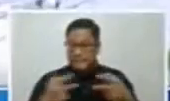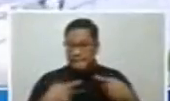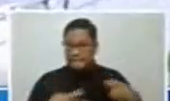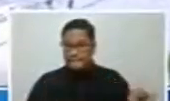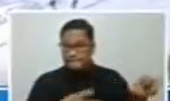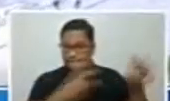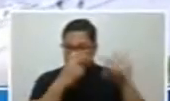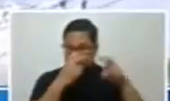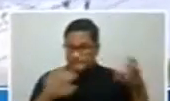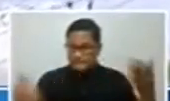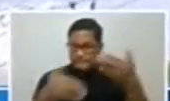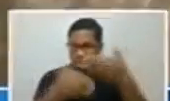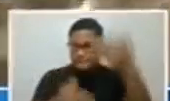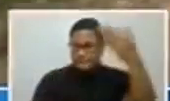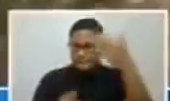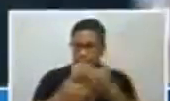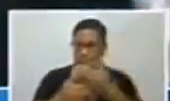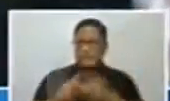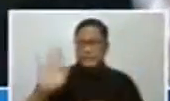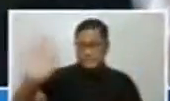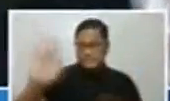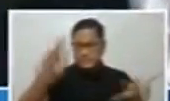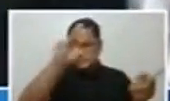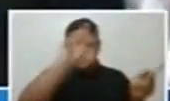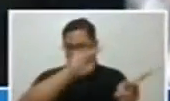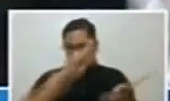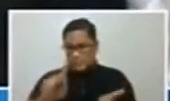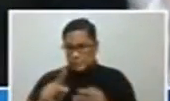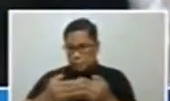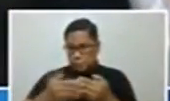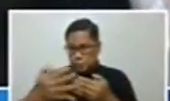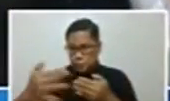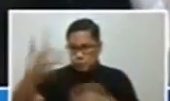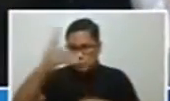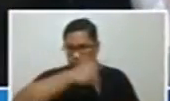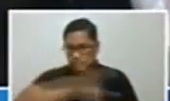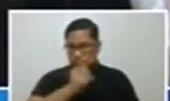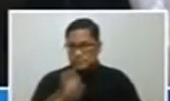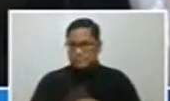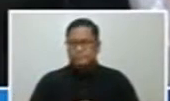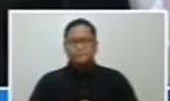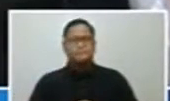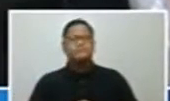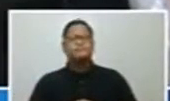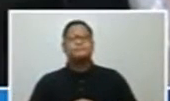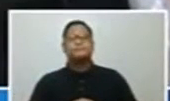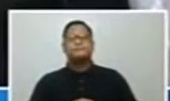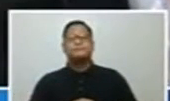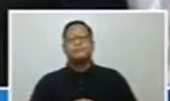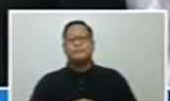Gov, sa ngayon, ilan po ba ang active cases natin dyan? I don't think it's necessary.